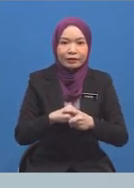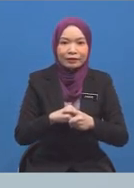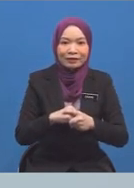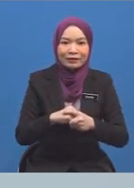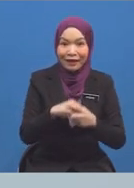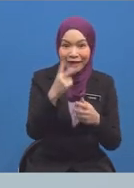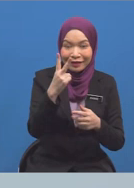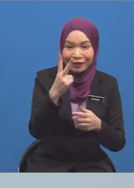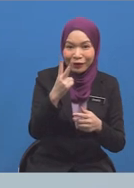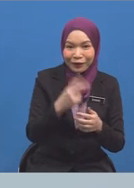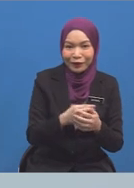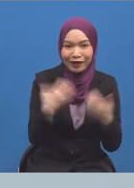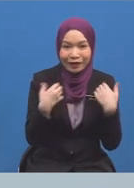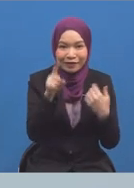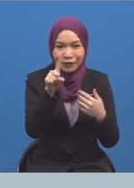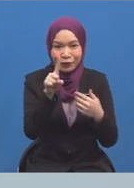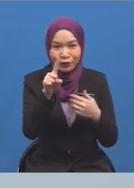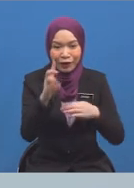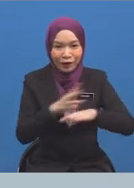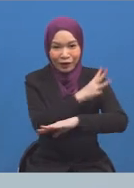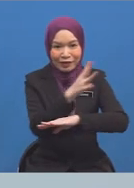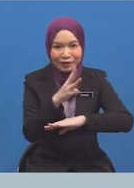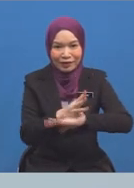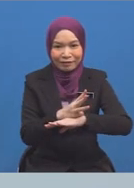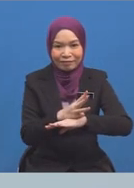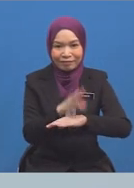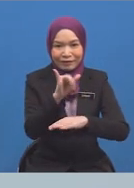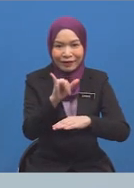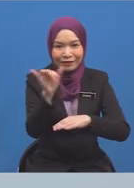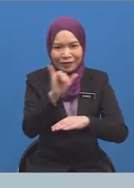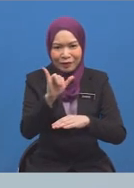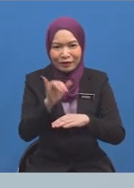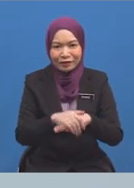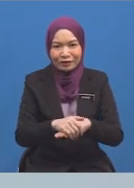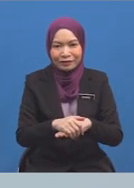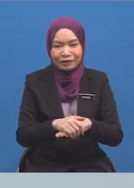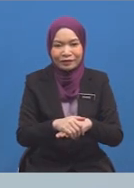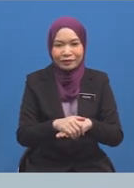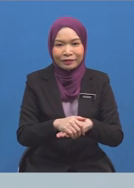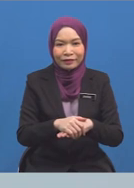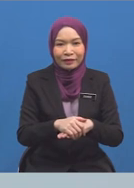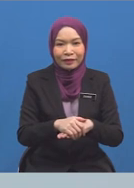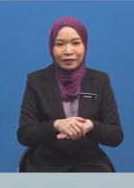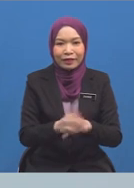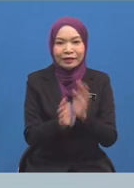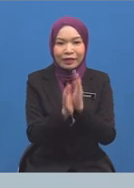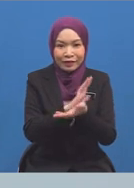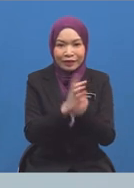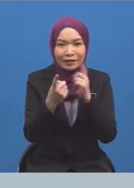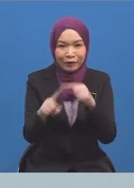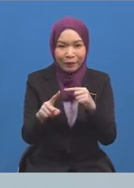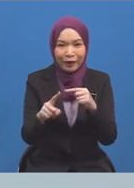nampaknya tuh ada satu kawasan Menoreh yang batin deh make jawaban bagi soalan